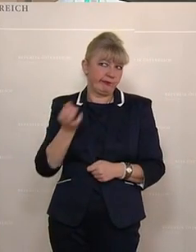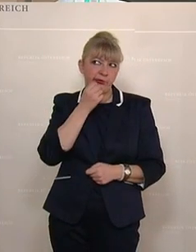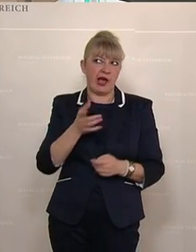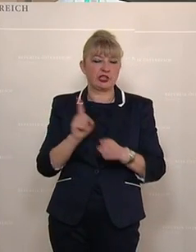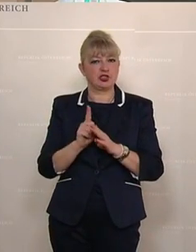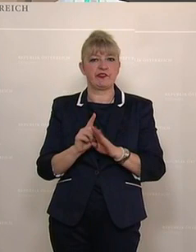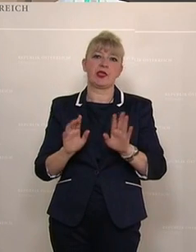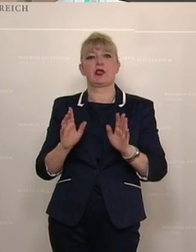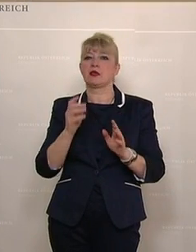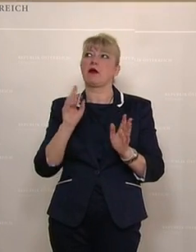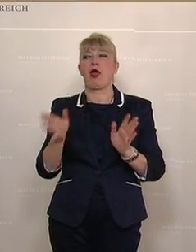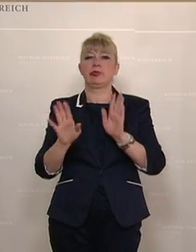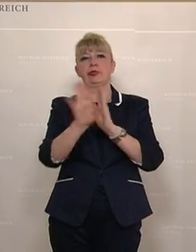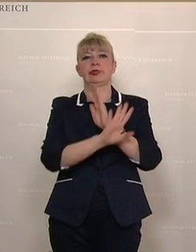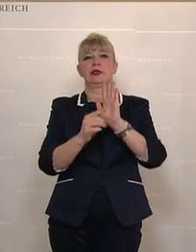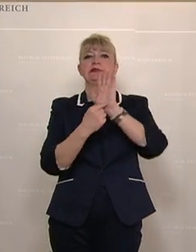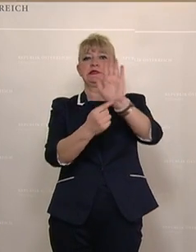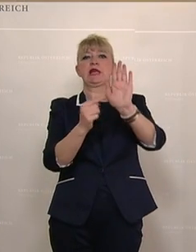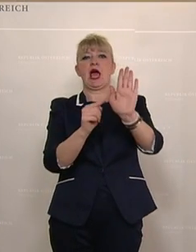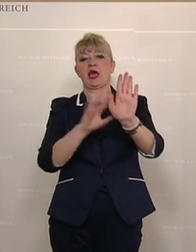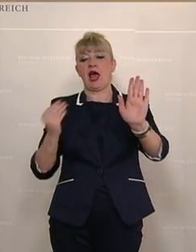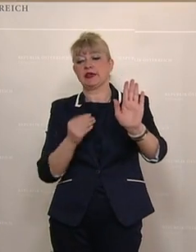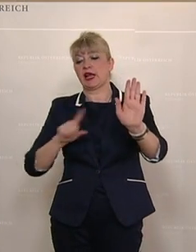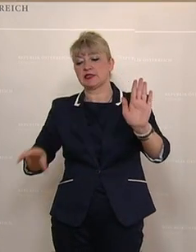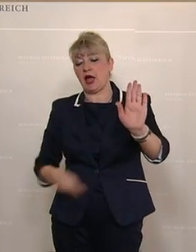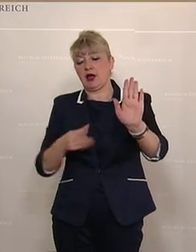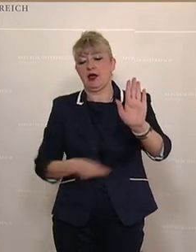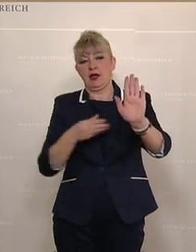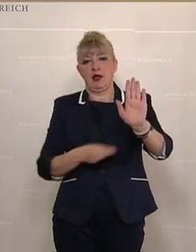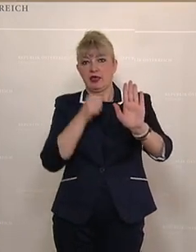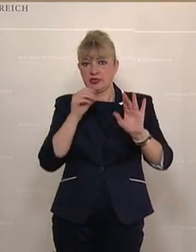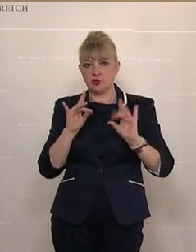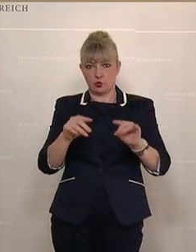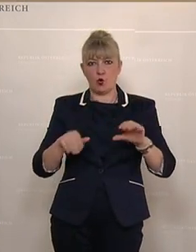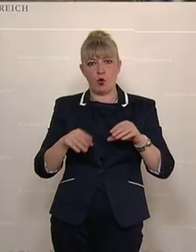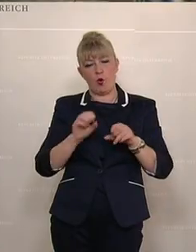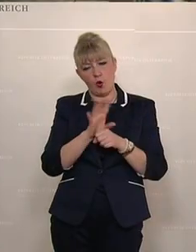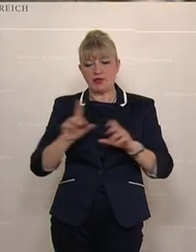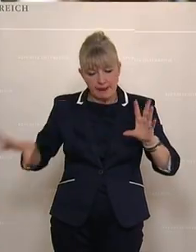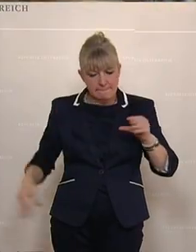Vorwand nehmen kann für viele andere Dinge, die mit Corona vielleicht nicht so viel zu tun haben. Applaus